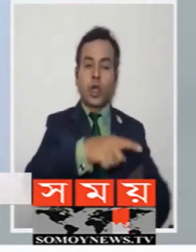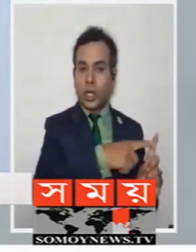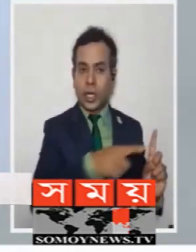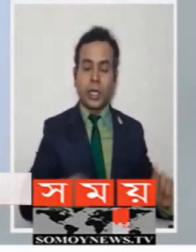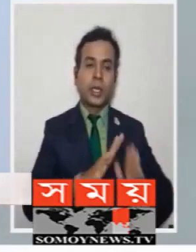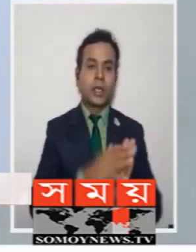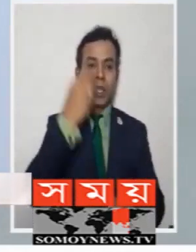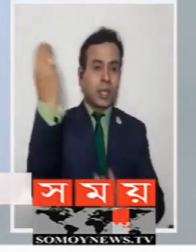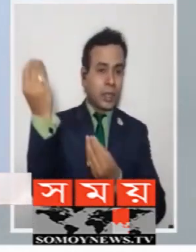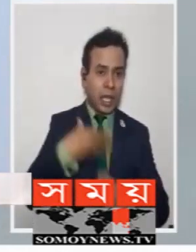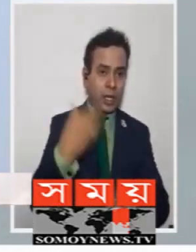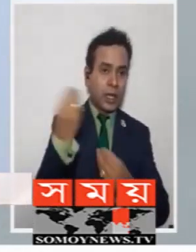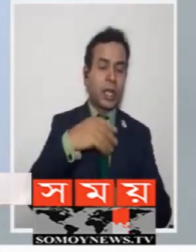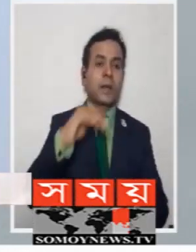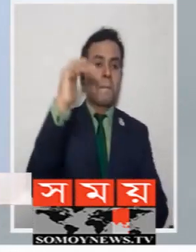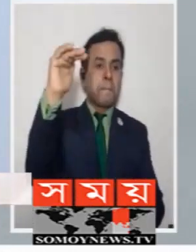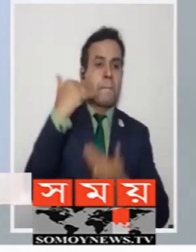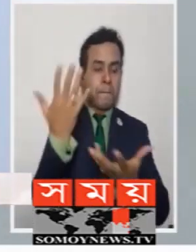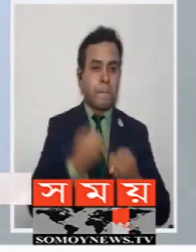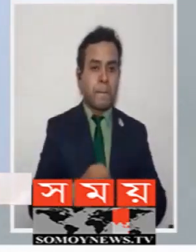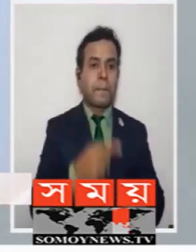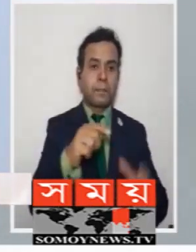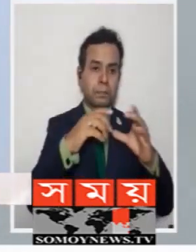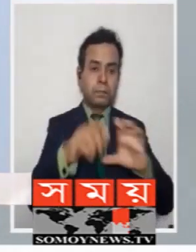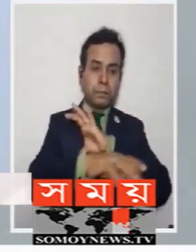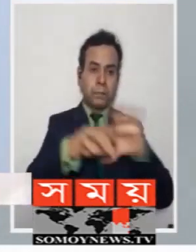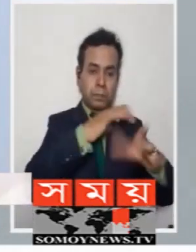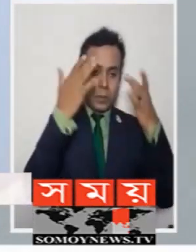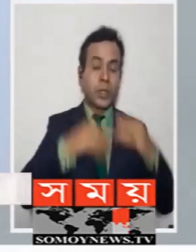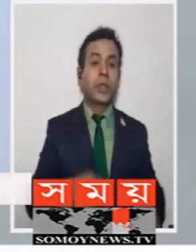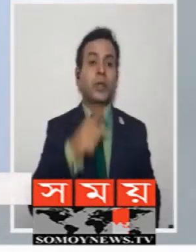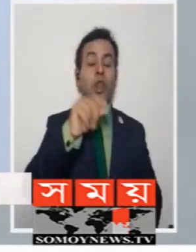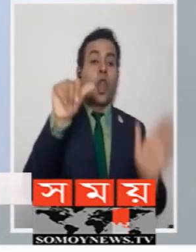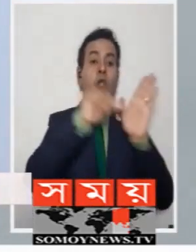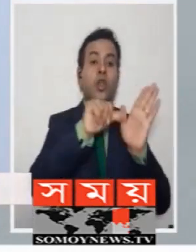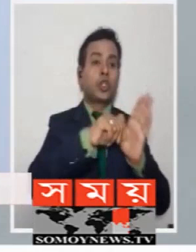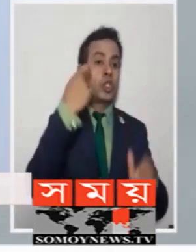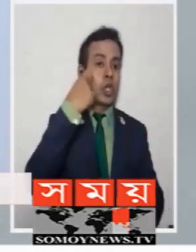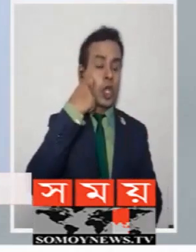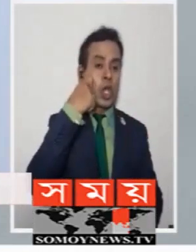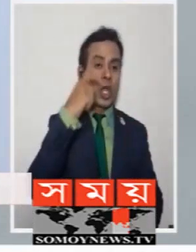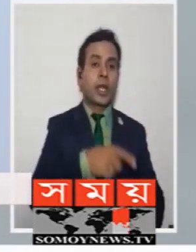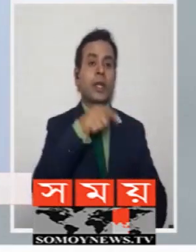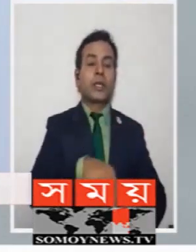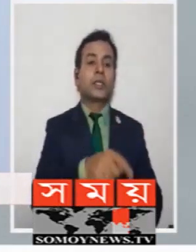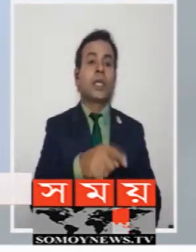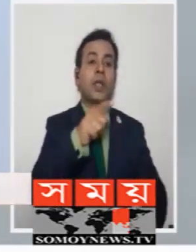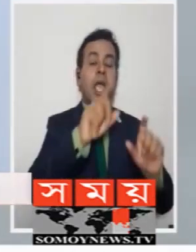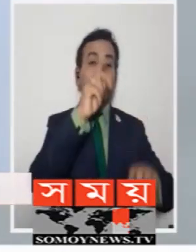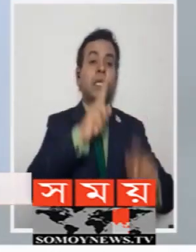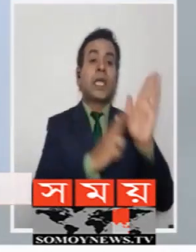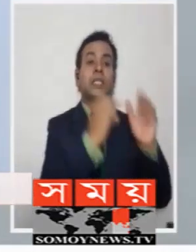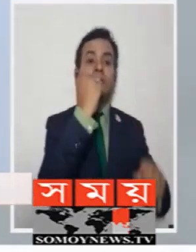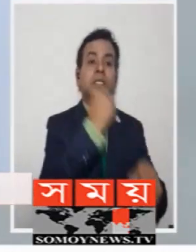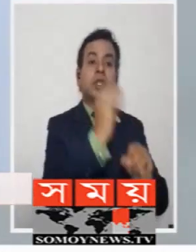ব্রিটিশ সরকারের আন্তর্জাতিক উন্নয়ন বিভাগে, যা DFID নামে পরিচিত, আর্থিক সহায়তা ম্যানেজমেন্ট সায়েন্স ফর হেলথ